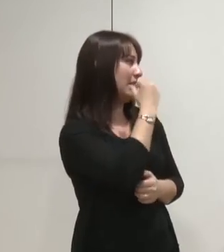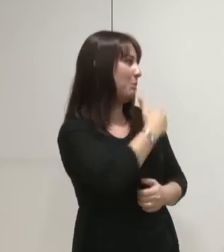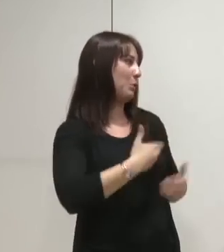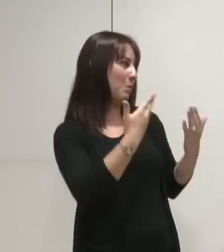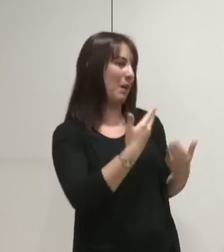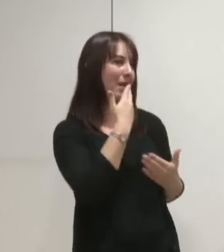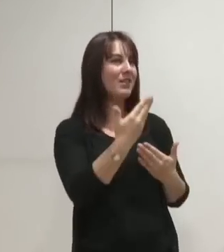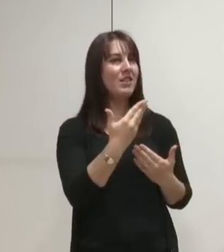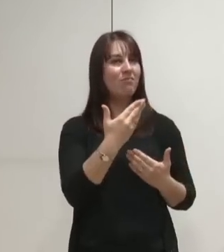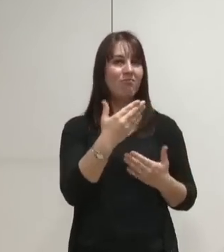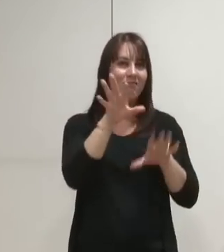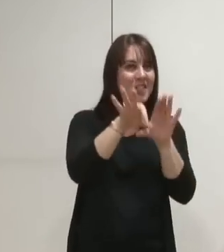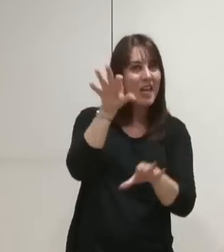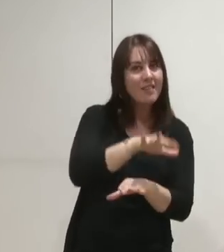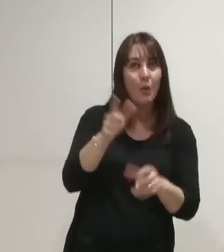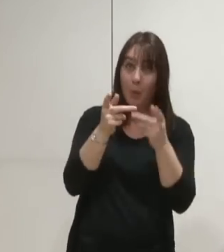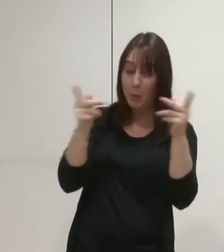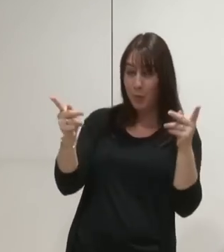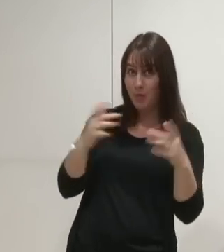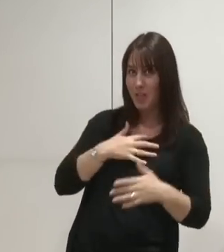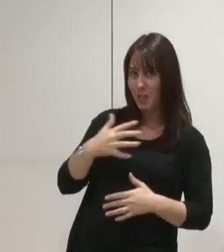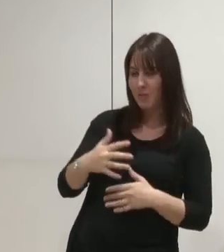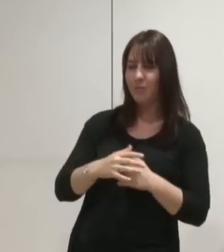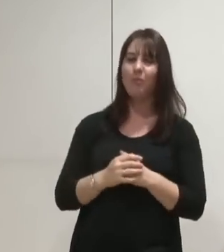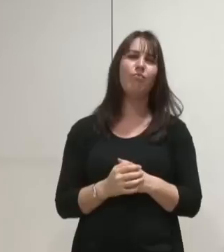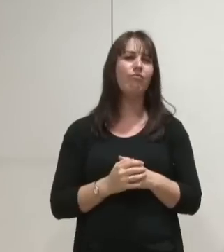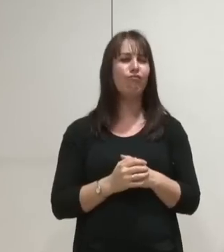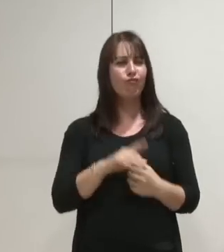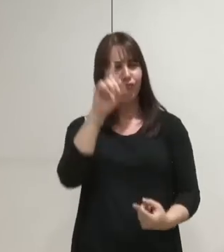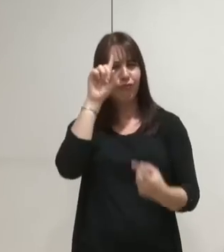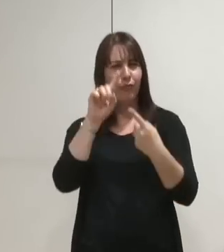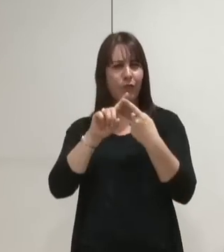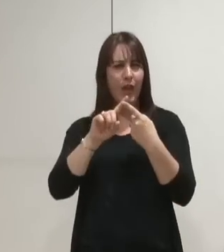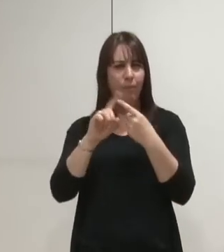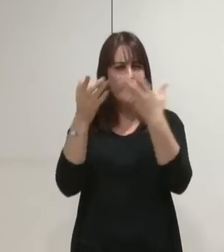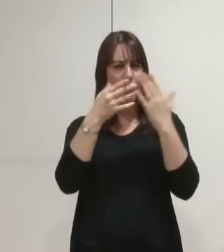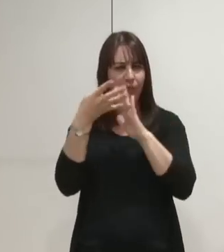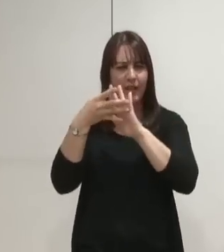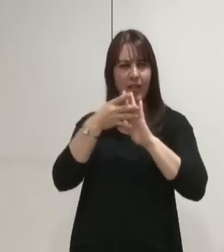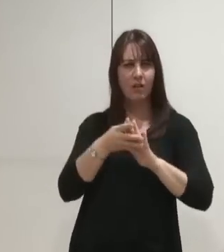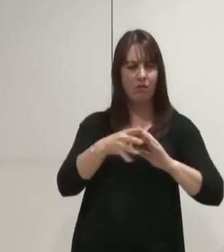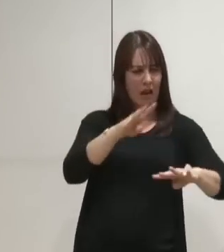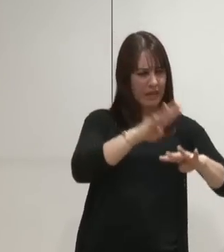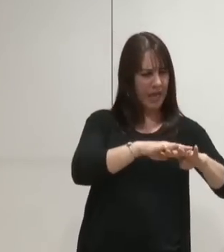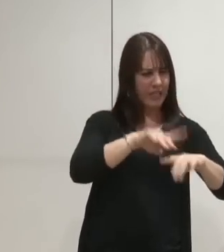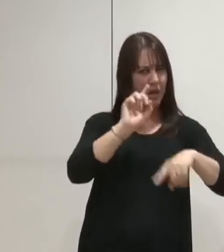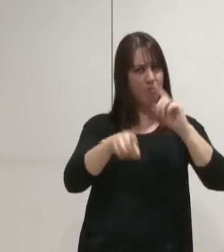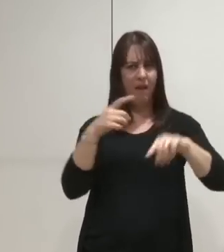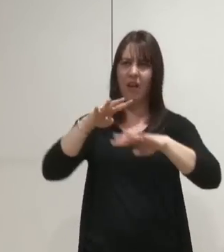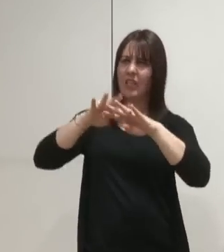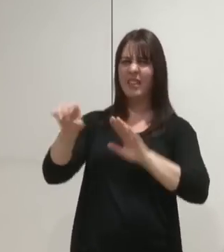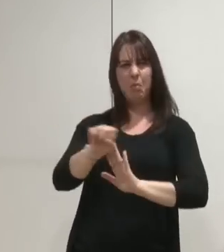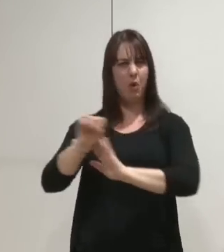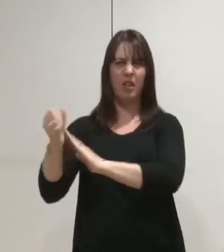chers élus chers public revenons un instant sur l'indicateur qui fait d'un quartier un quartier prioritaire de la